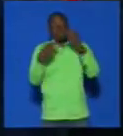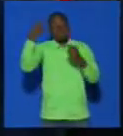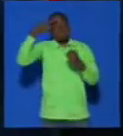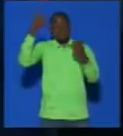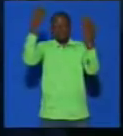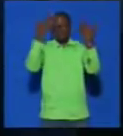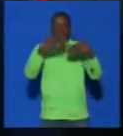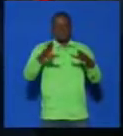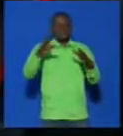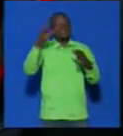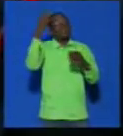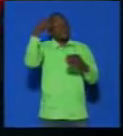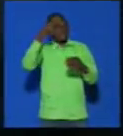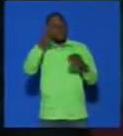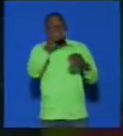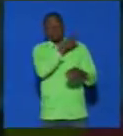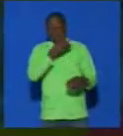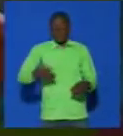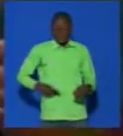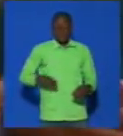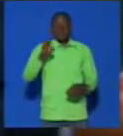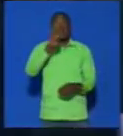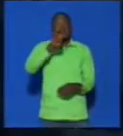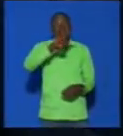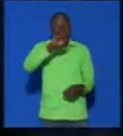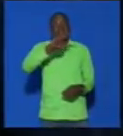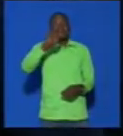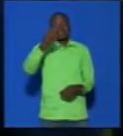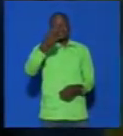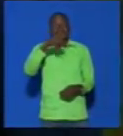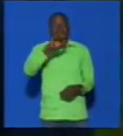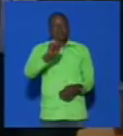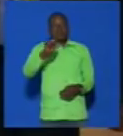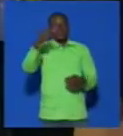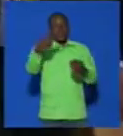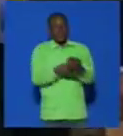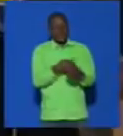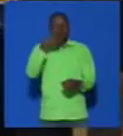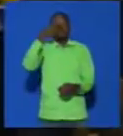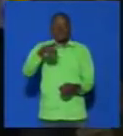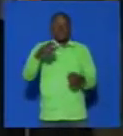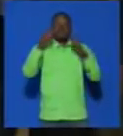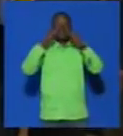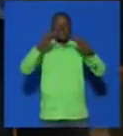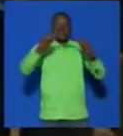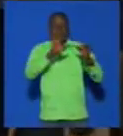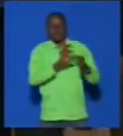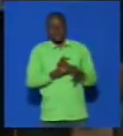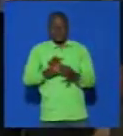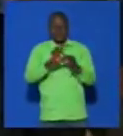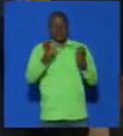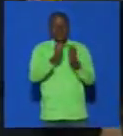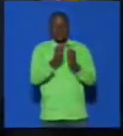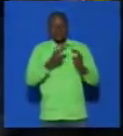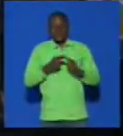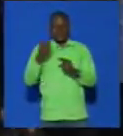jamais entre les mains des parlementaires britanniques la chambre des communes va de nouveau devoir se prononcer sur l'accord de principe conclu avec l'union européenne